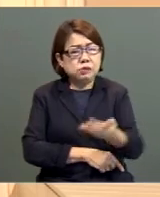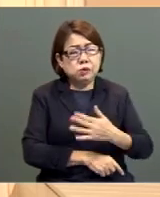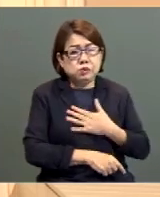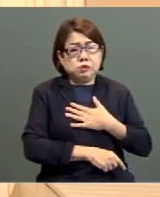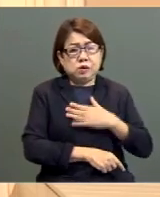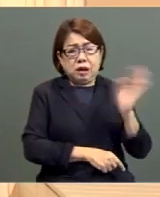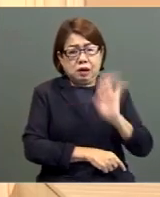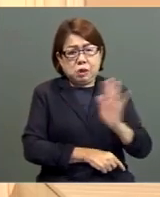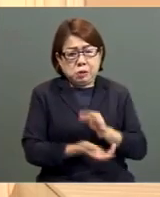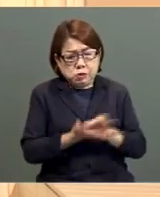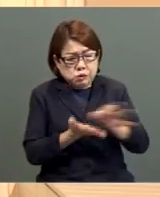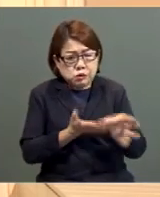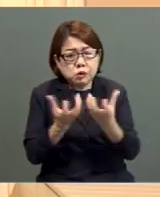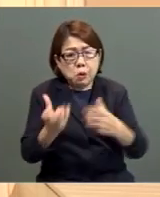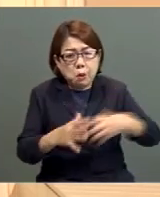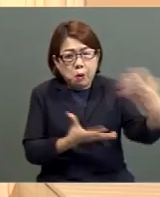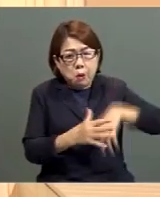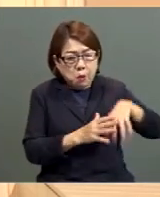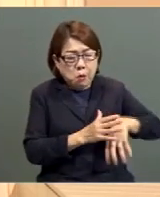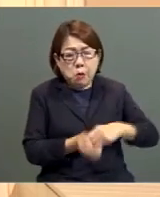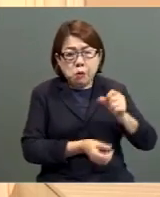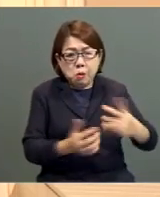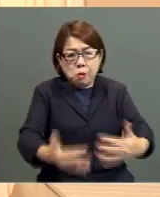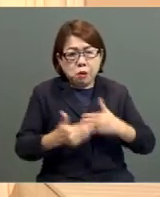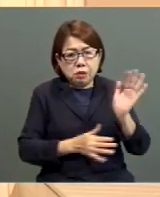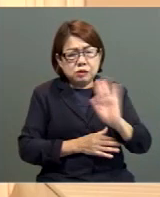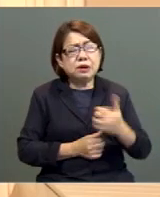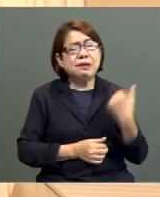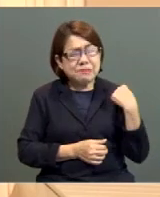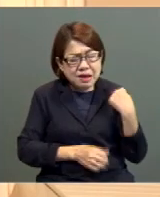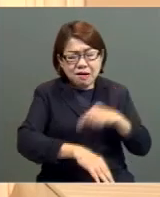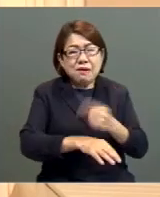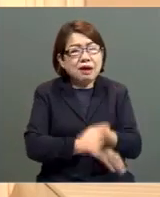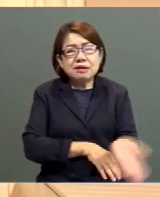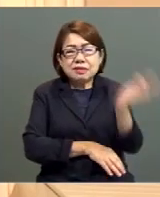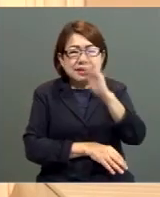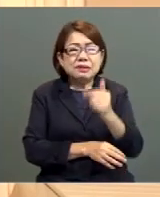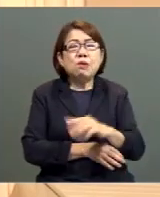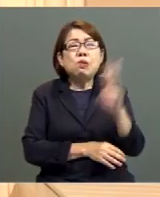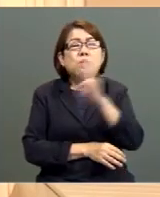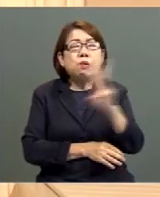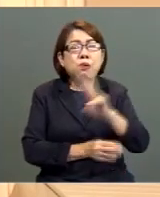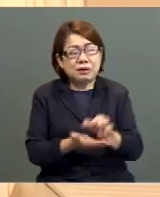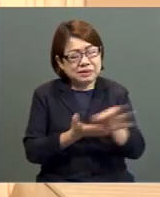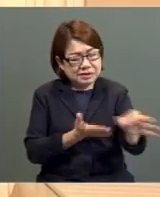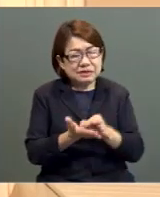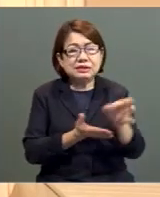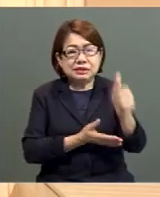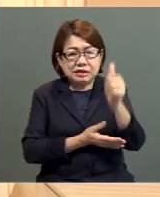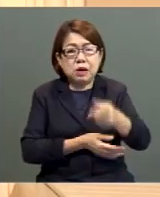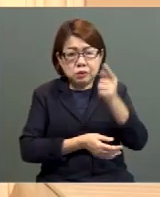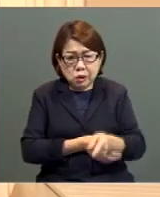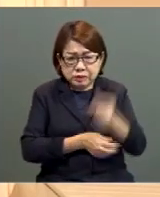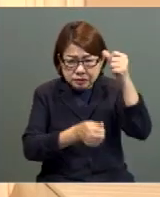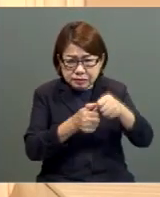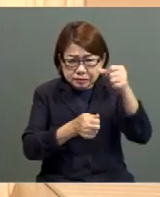ไม่ต้องกักตุนสินค้าเพราะท่านยังสามารถออกมาซื้อข้าวของในเวลากลางวันได้ตามปกติแต่ต้องเคร่งครัดในเรื่อง